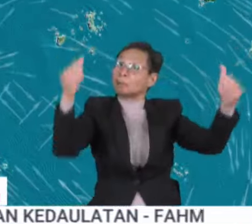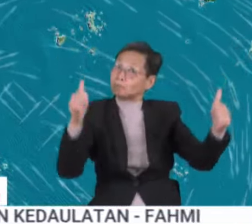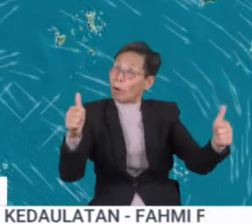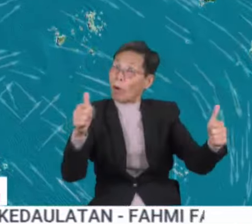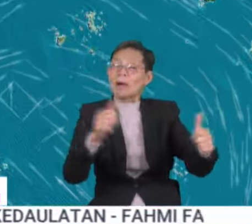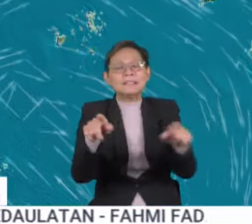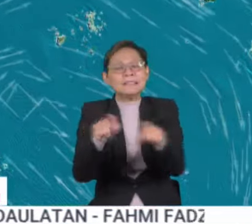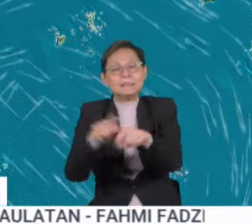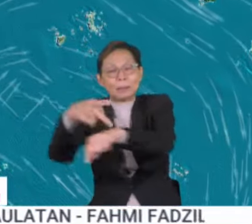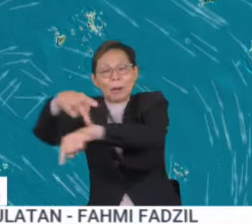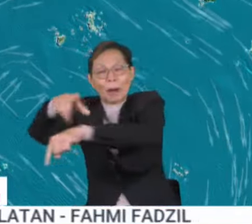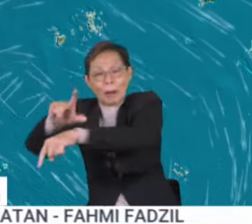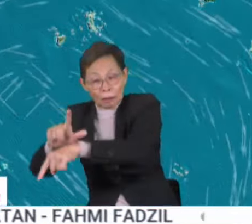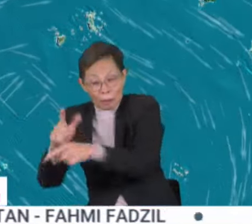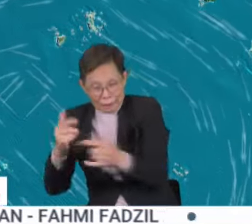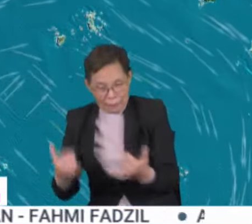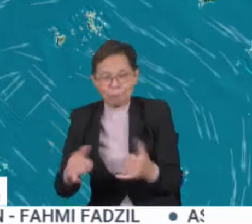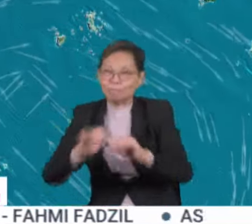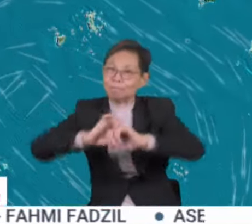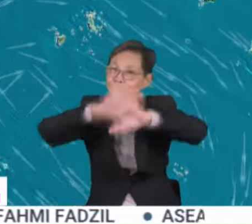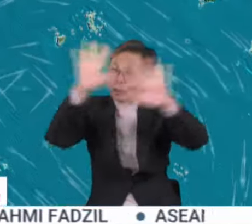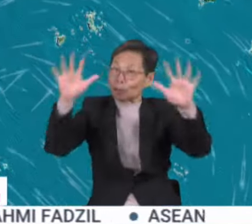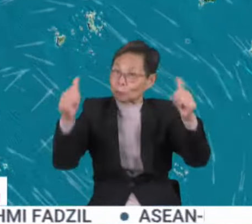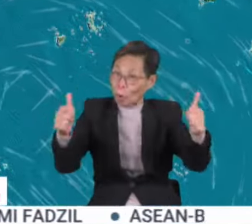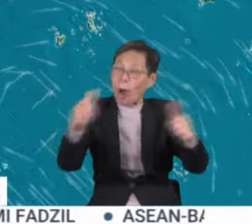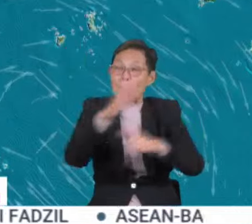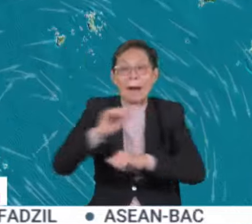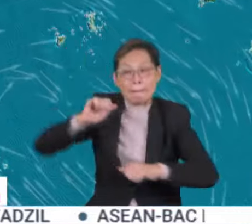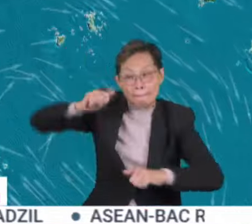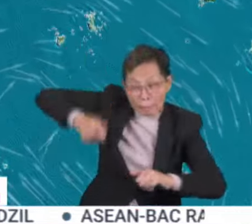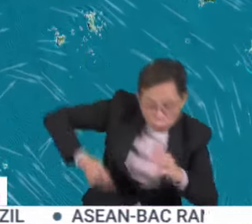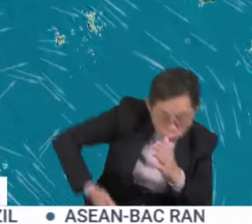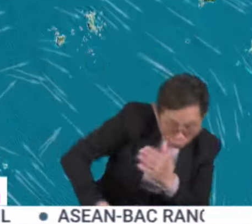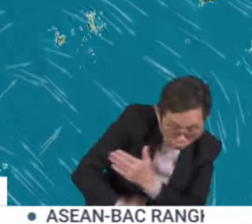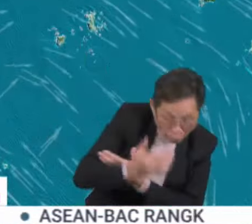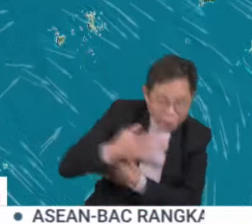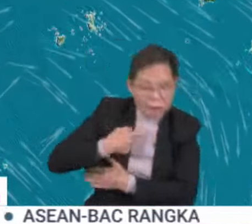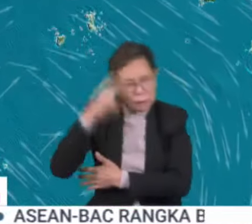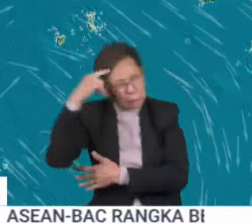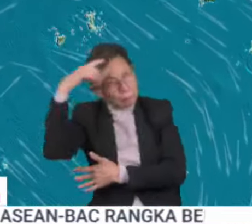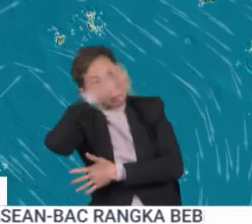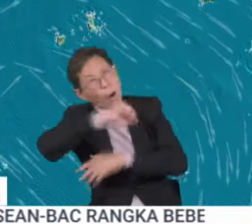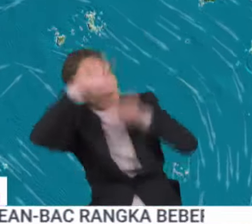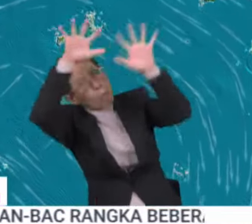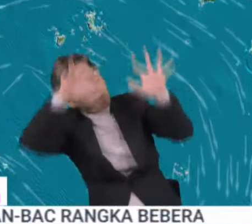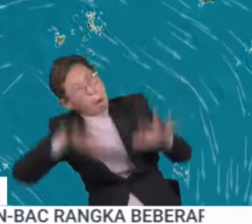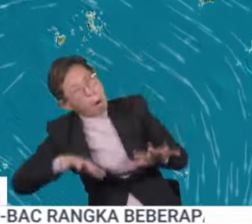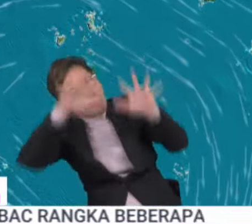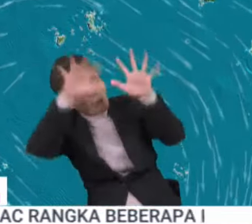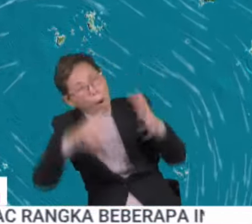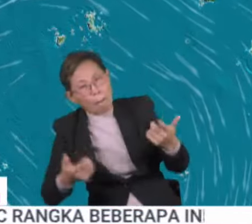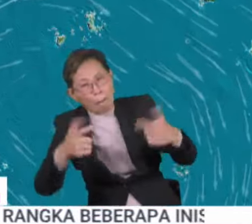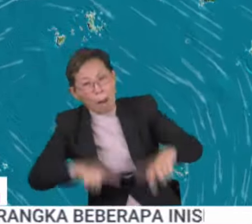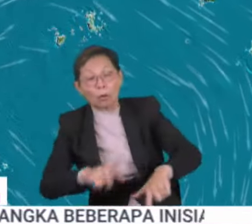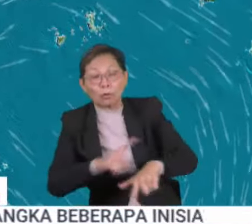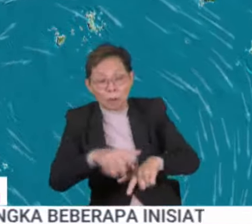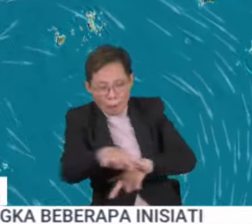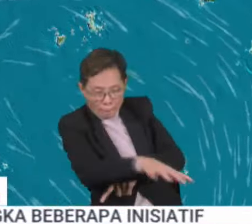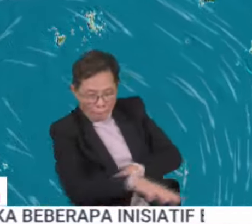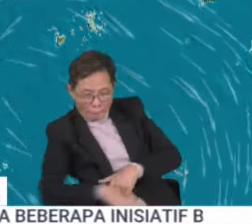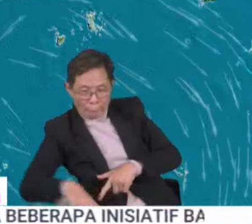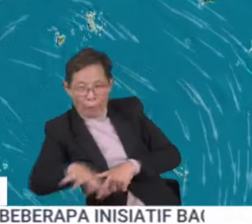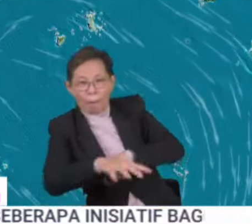di Pulau Langkawi pada ketika ini. Dan pada besok pagi, kita menyangkakan keadaan cuaca lembap akan berlaku di